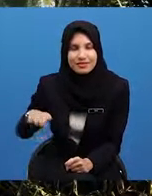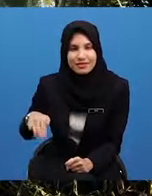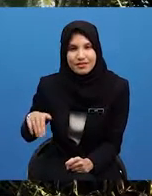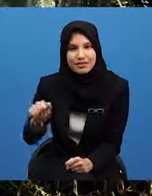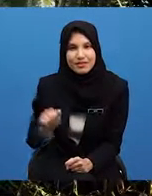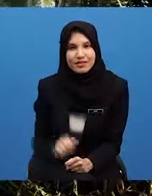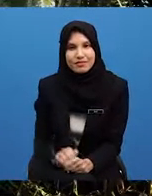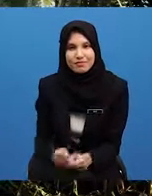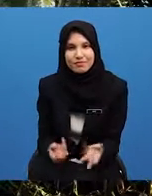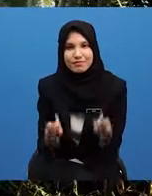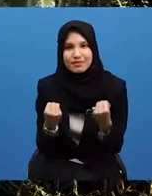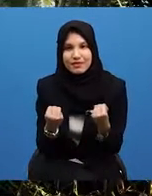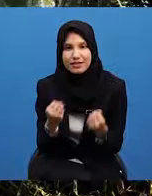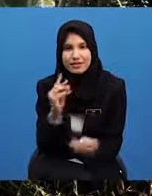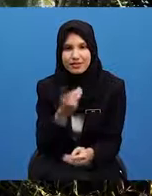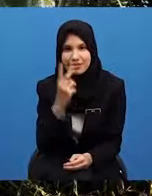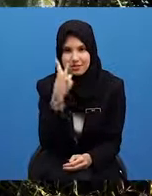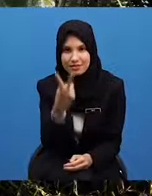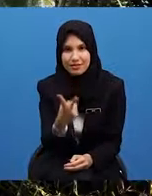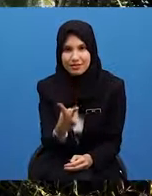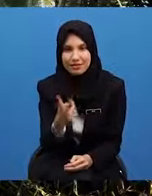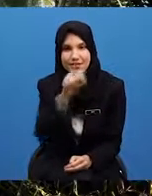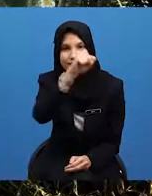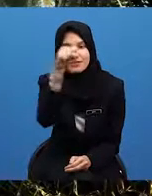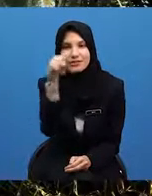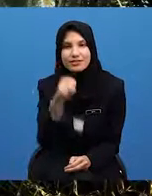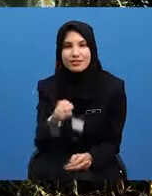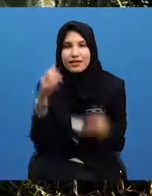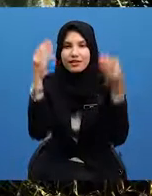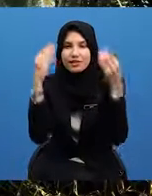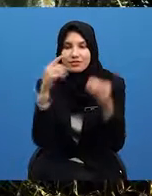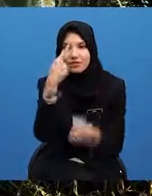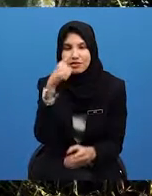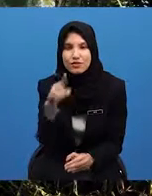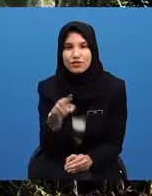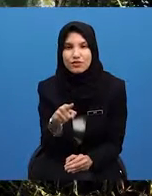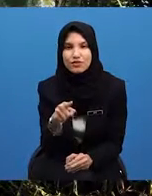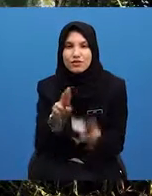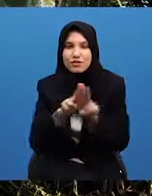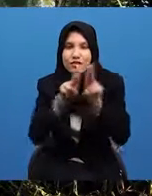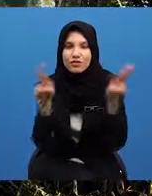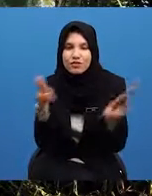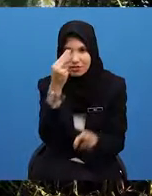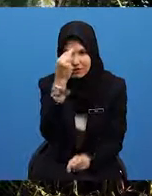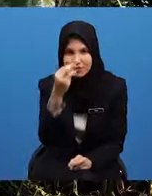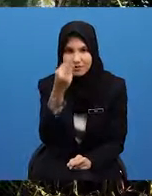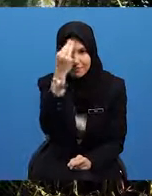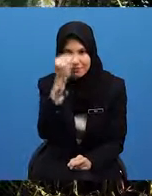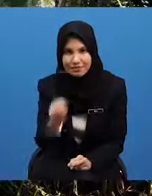Sebelum tu, jom kita lihat soalan cikgu untuk uji minda